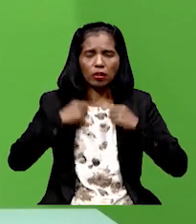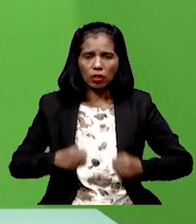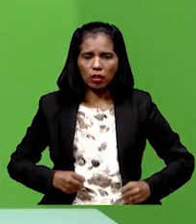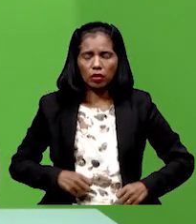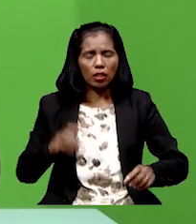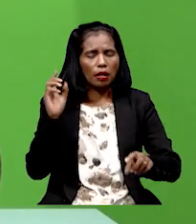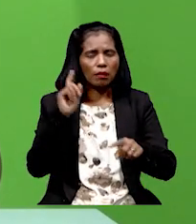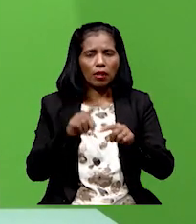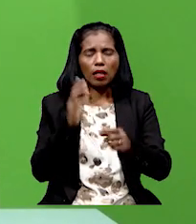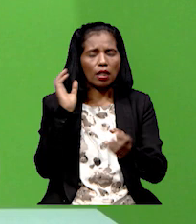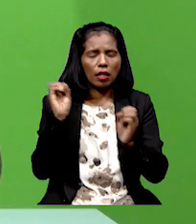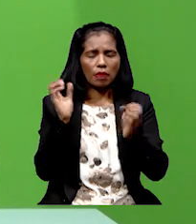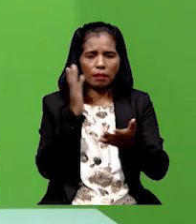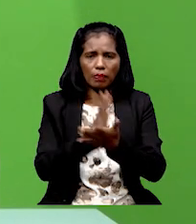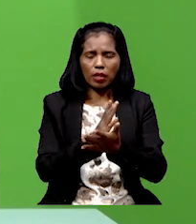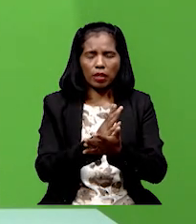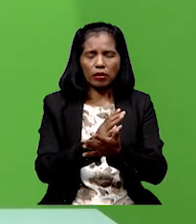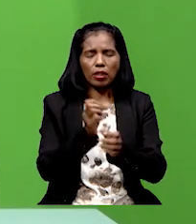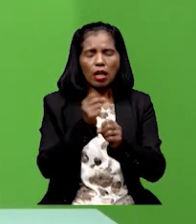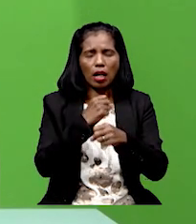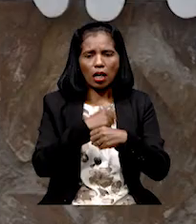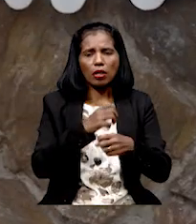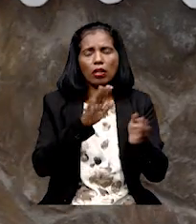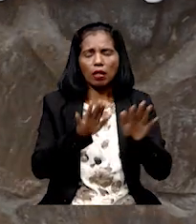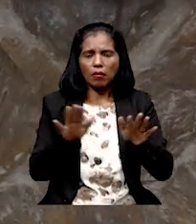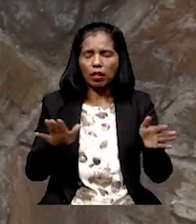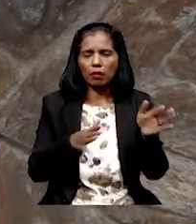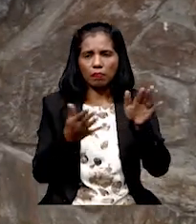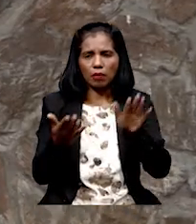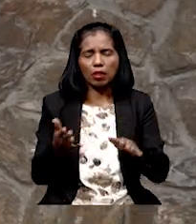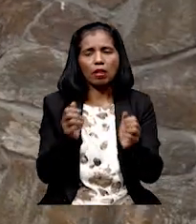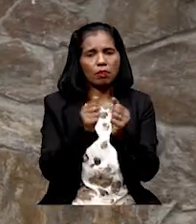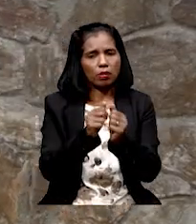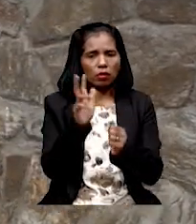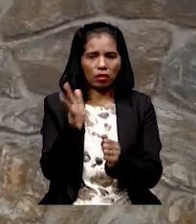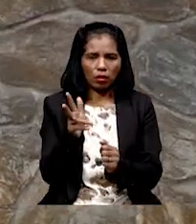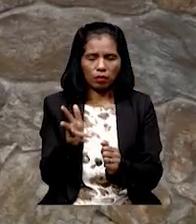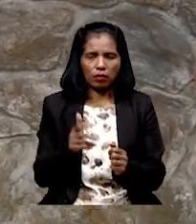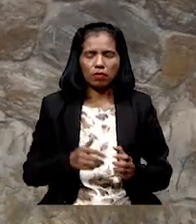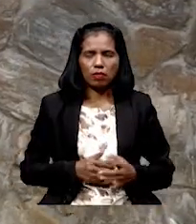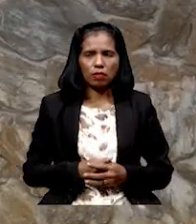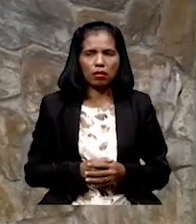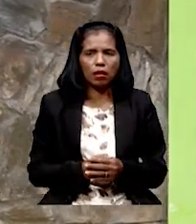consegue prevene, ho di halakong ona la barek tol nulu ne vida. Gasparinha de Souza, Aderito Ximenes, GMN.